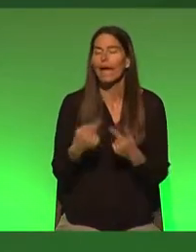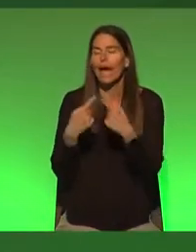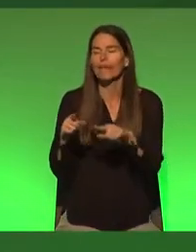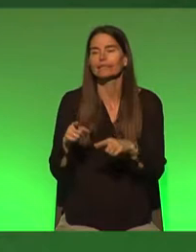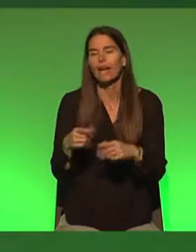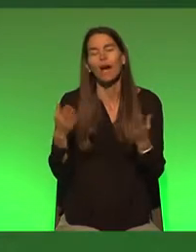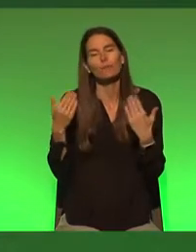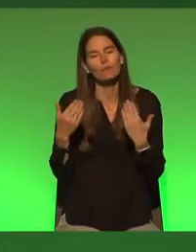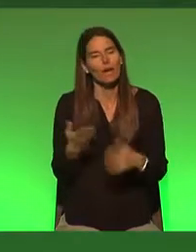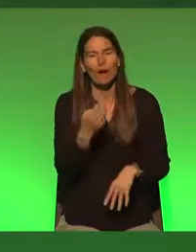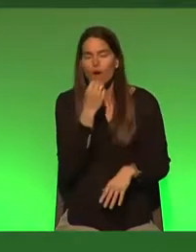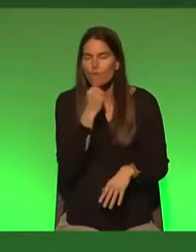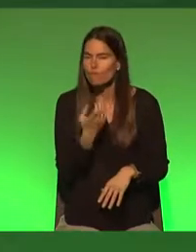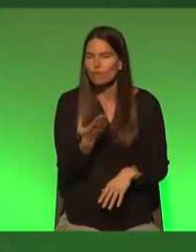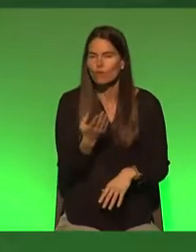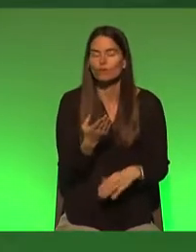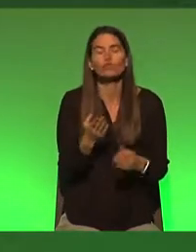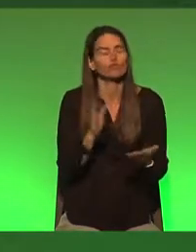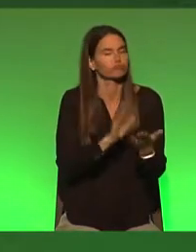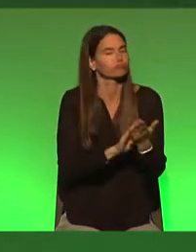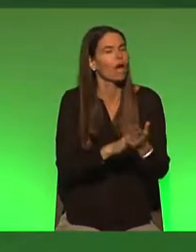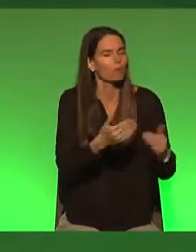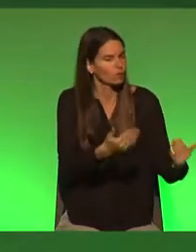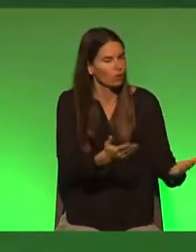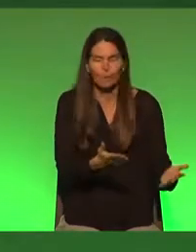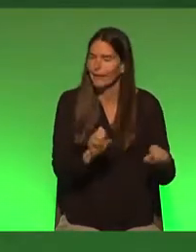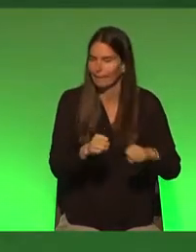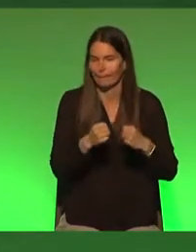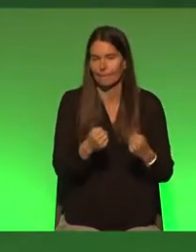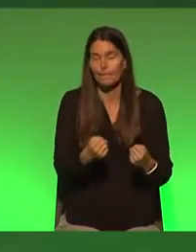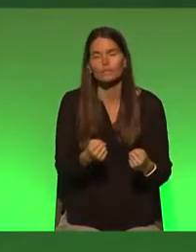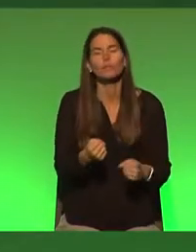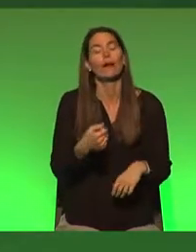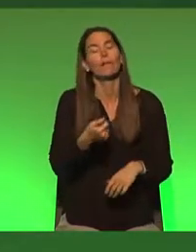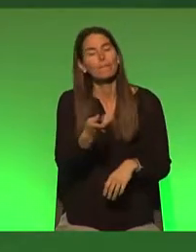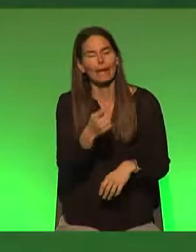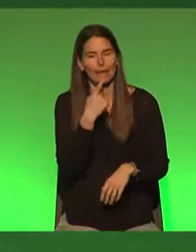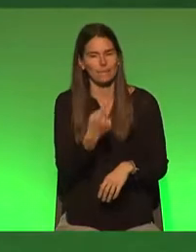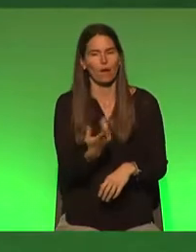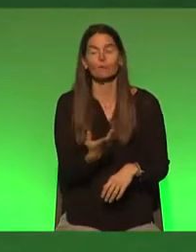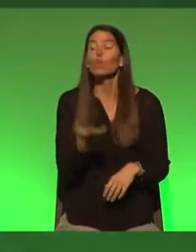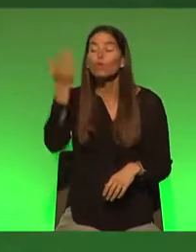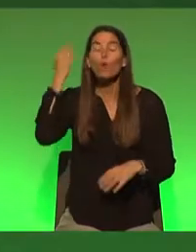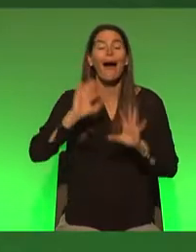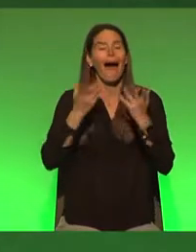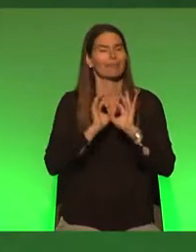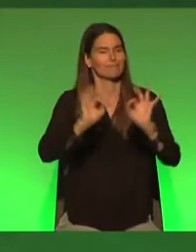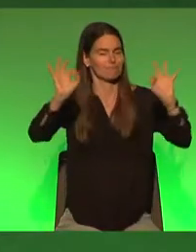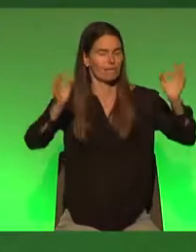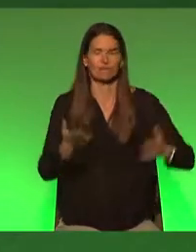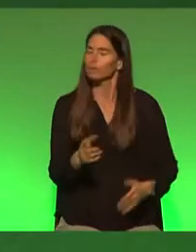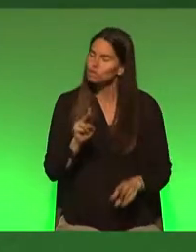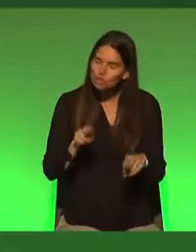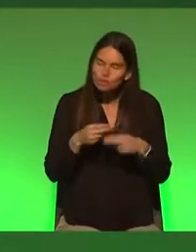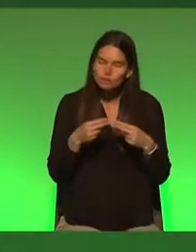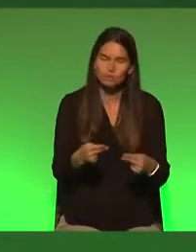Mitbewerberinnen es vorgaukeln wollen, kann nicht alles so bleiben, wie es ist. Und anders als manche behaupten, war früher nicht alles besser. Und da meine ich nicht nur die vorhin